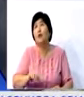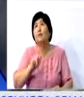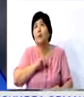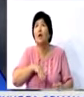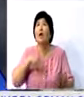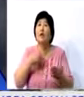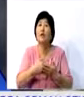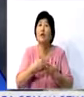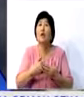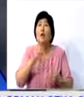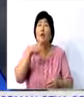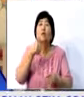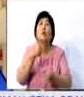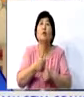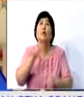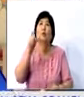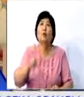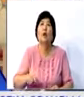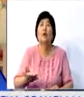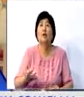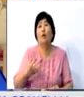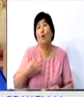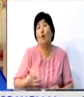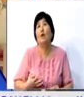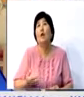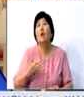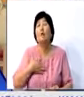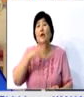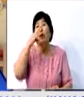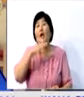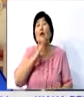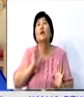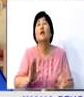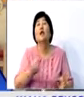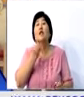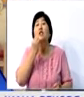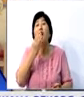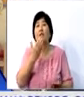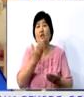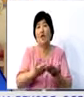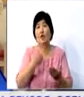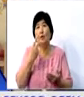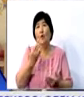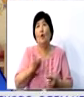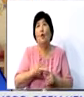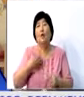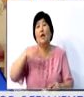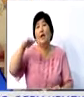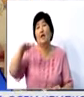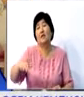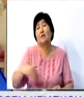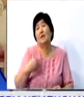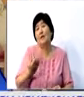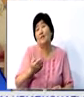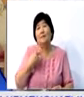тер төккен елдің біртуар ұлы. Мен әкемді тек жақсы жағынан көрдім. Ол кезде кішкентай кезімде онша мән